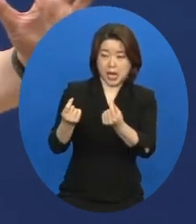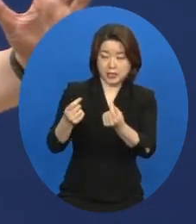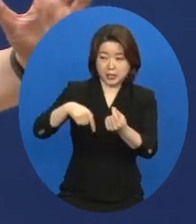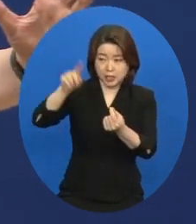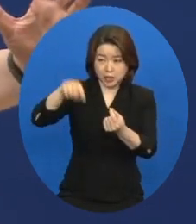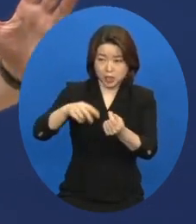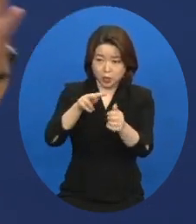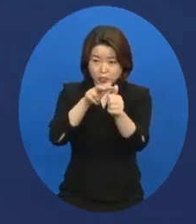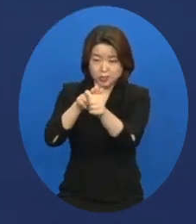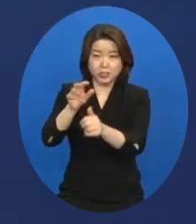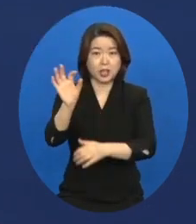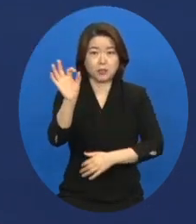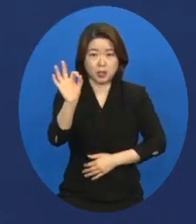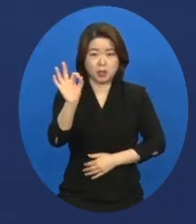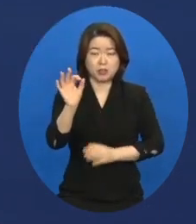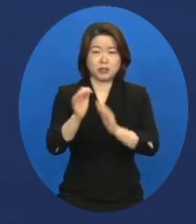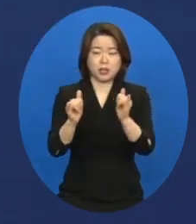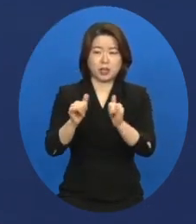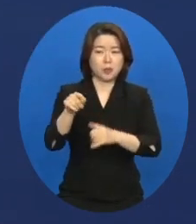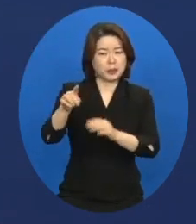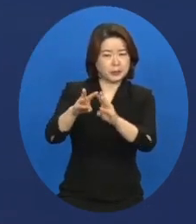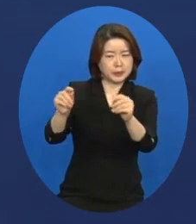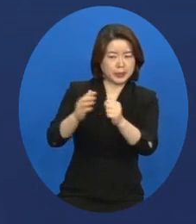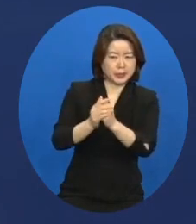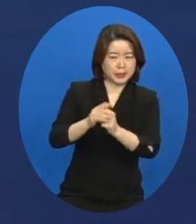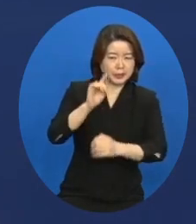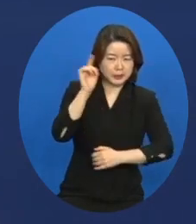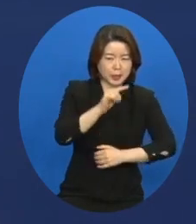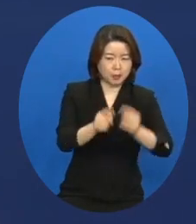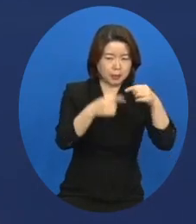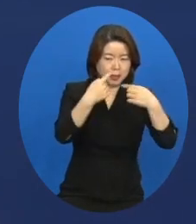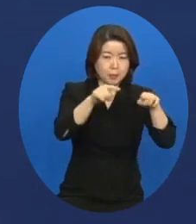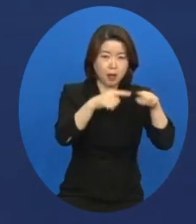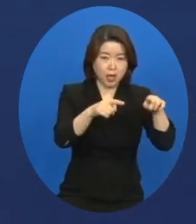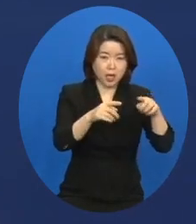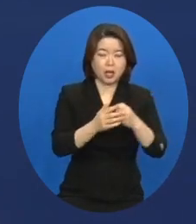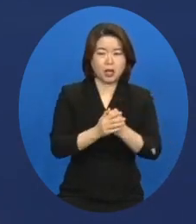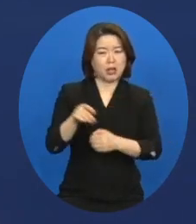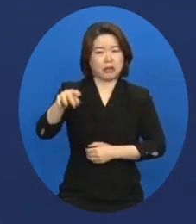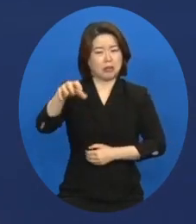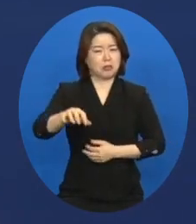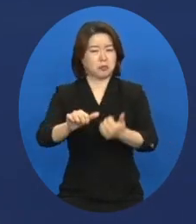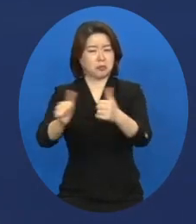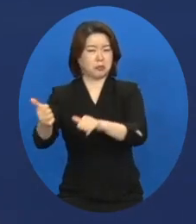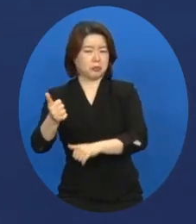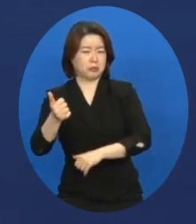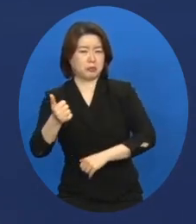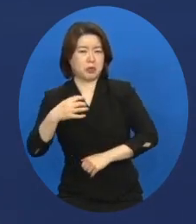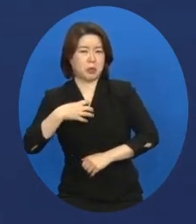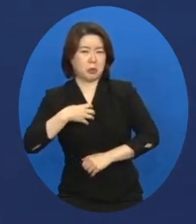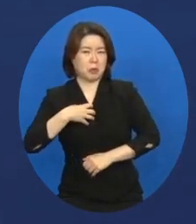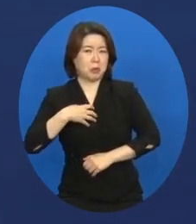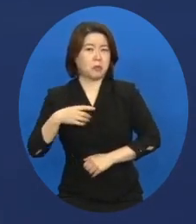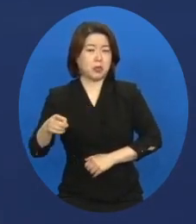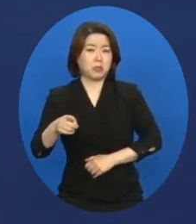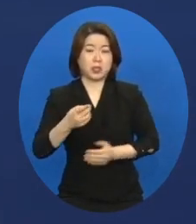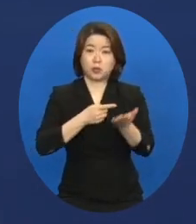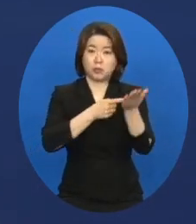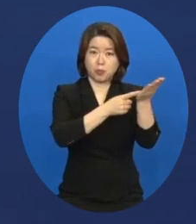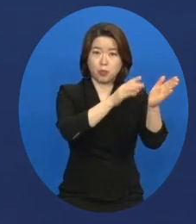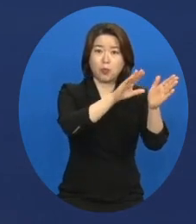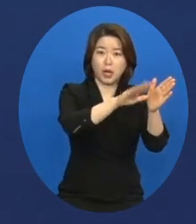10명이나 그 땅에 대하여 악평을 하고 우리는 이제 여기서 죽었다 이렇게 보고할